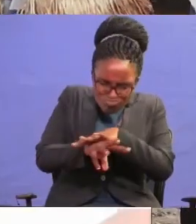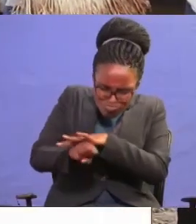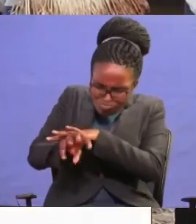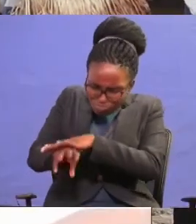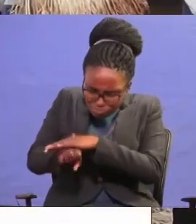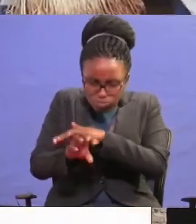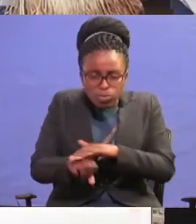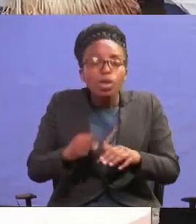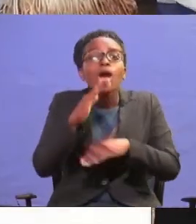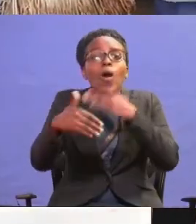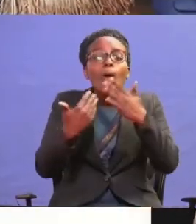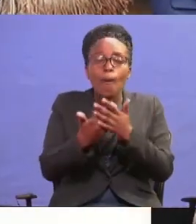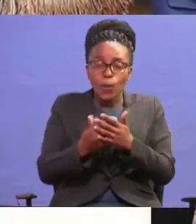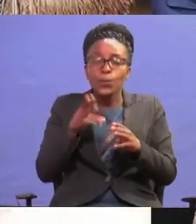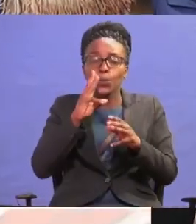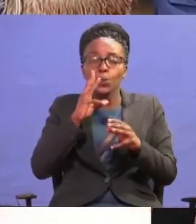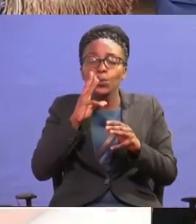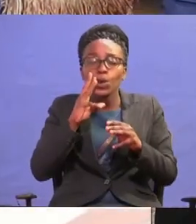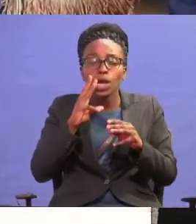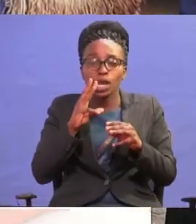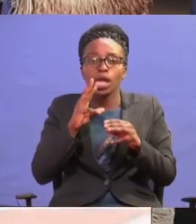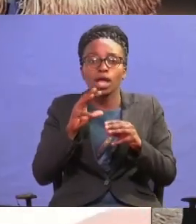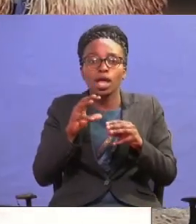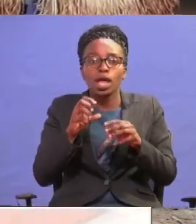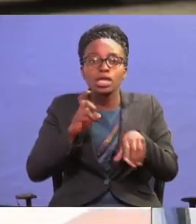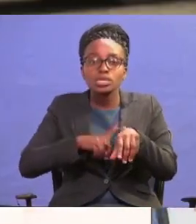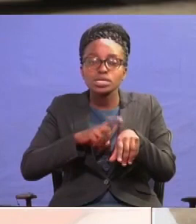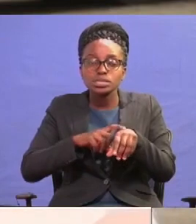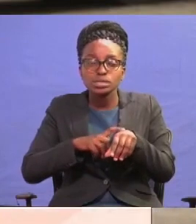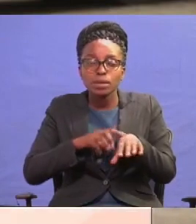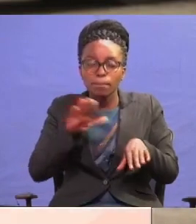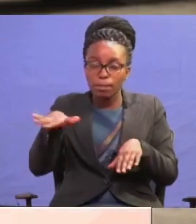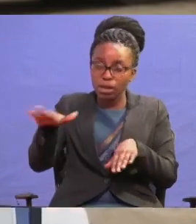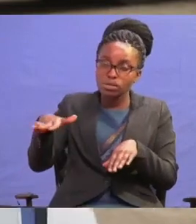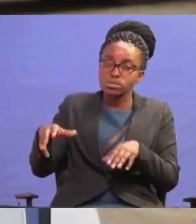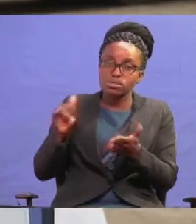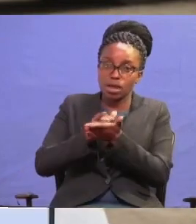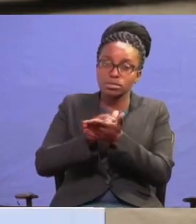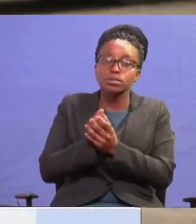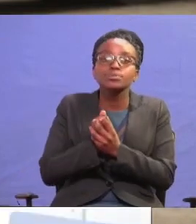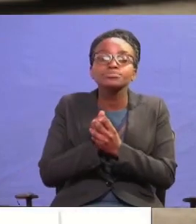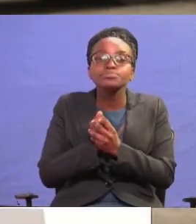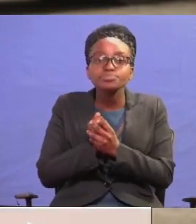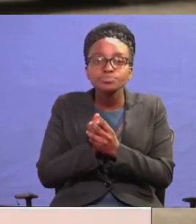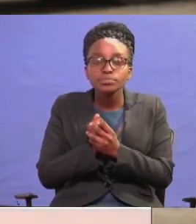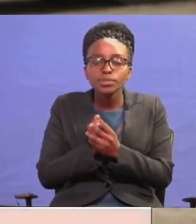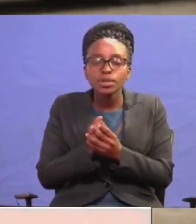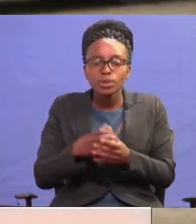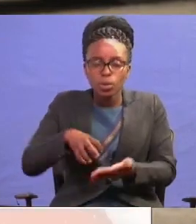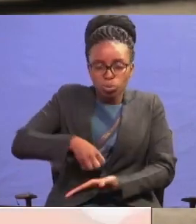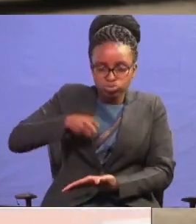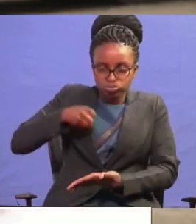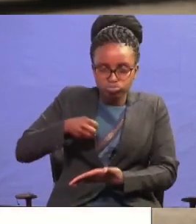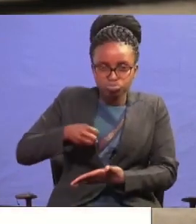kuhifadhi fedha wakati wa kuchimba kisima na kusambaza maji katika eneo hilo. Katika bajeti yetu tulikuwa tunaweka kiwango